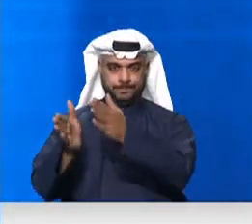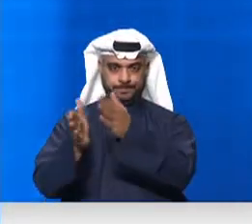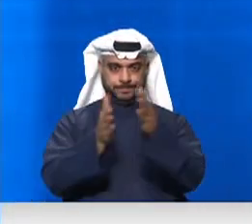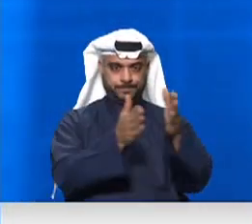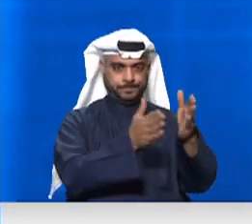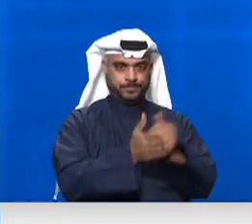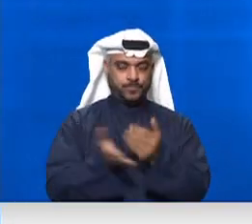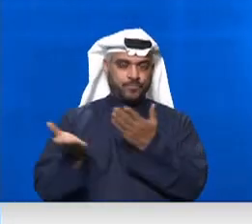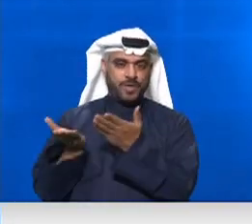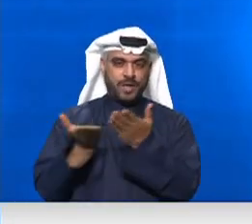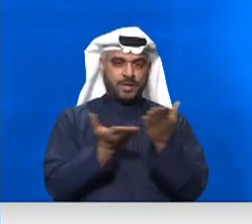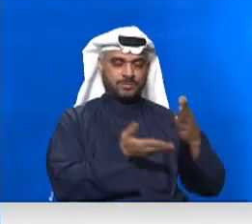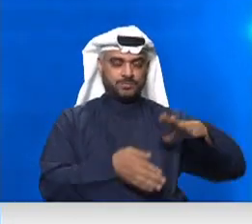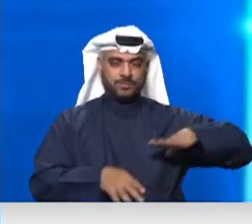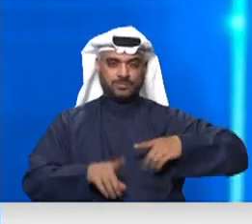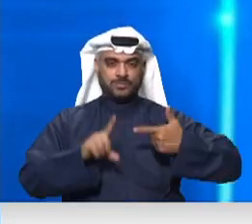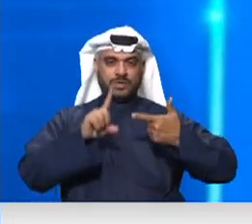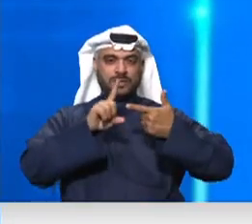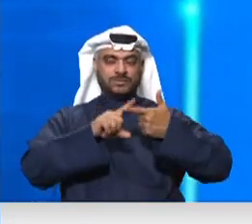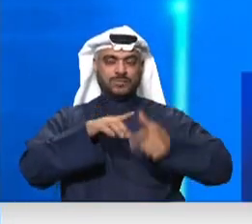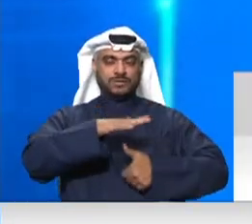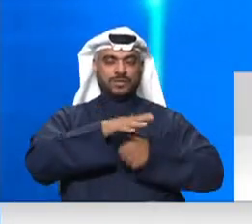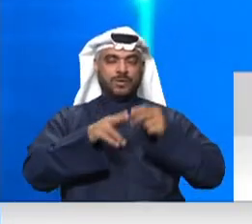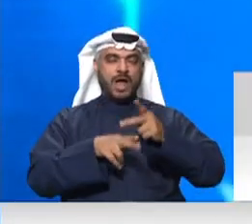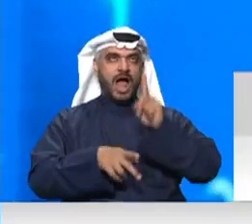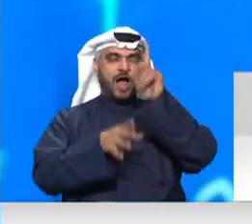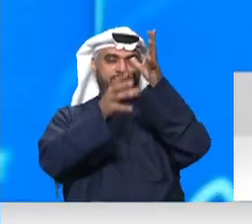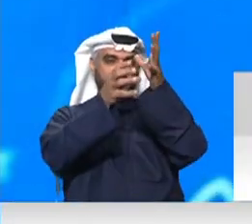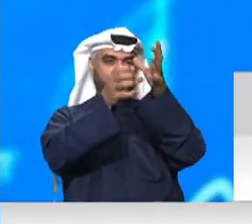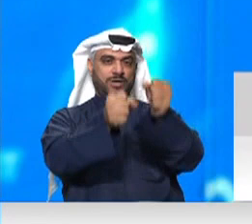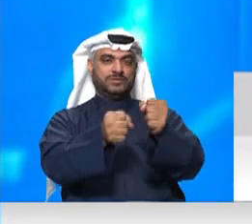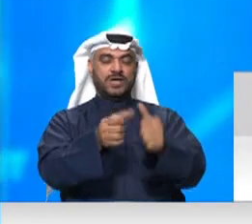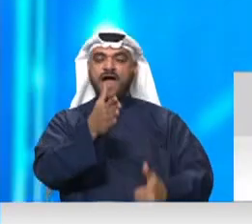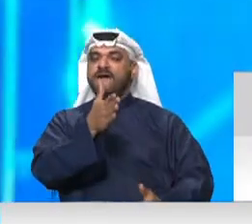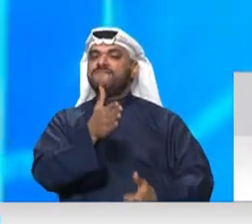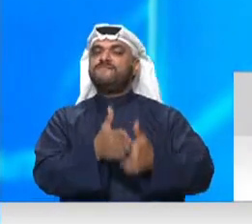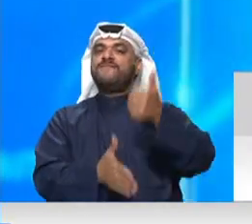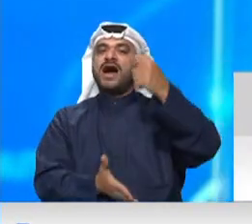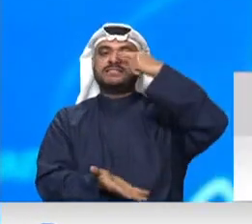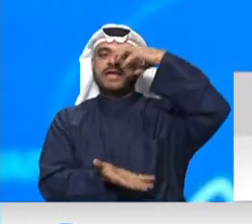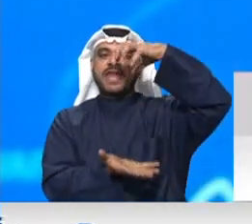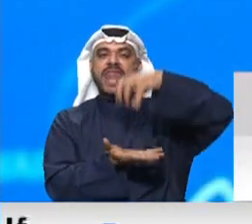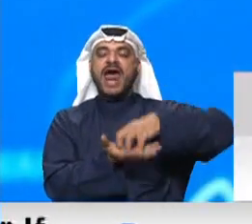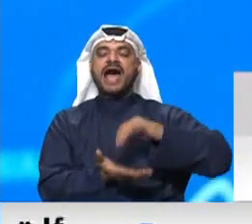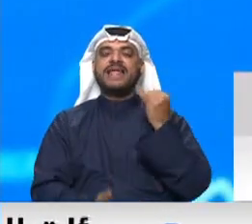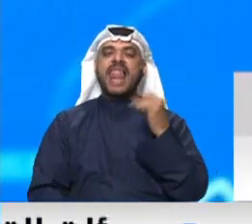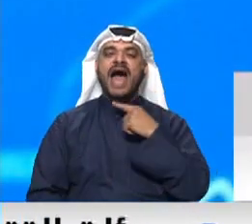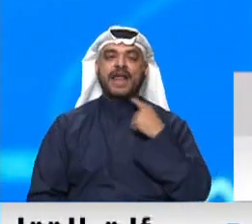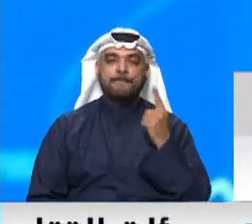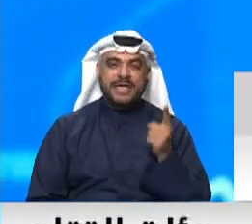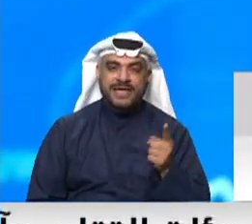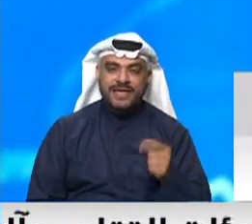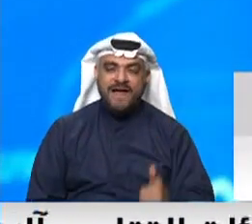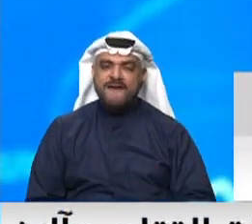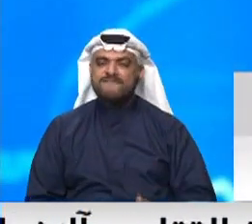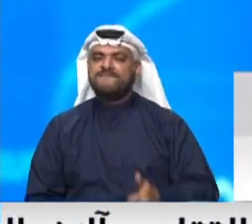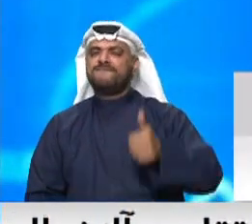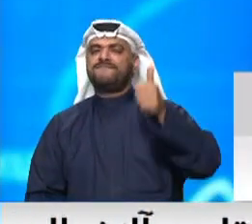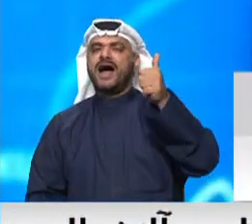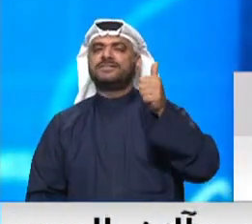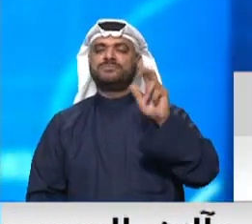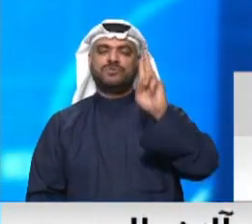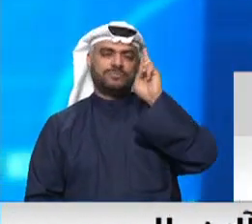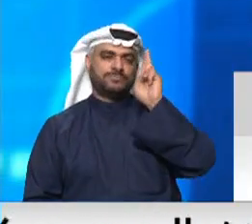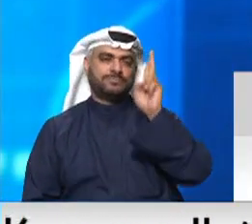برعاية وحضور سمو ولي العهد الشيخ مشعل الأحمد الجابر الصباح، تمكن العربي من حسم النهائي الماراثوني والجماهيري لصالح